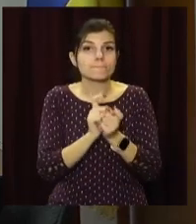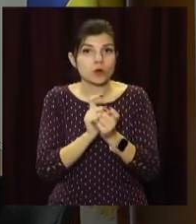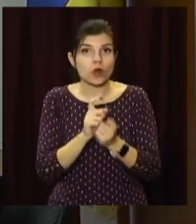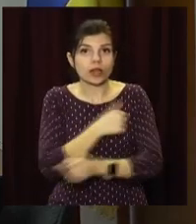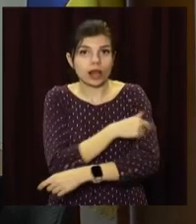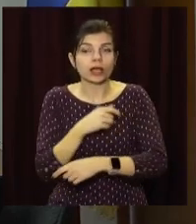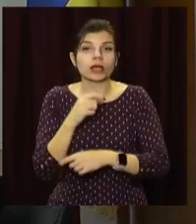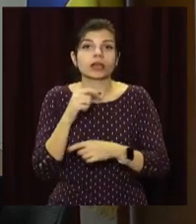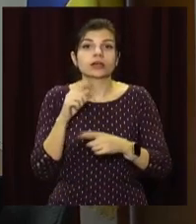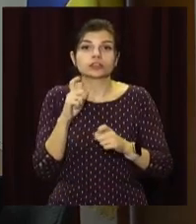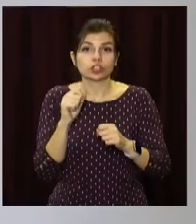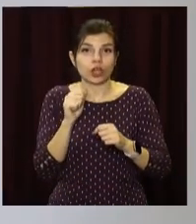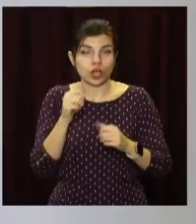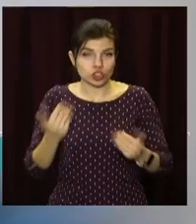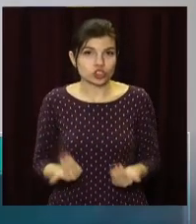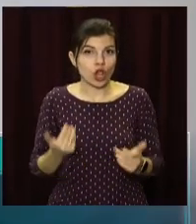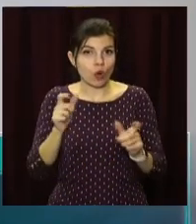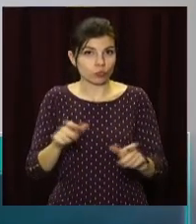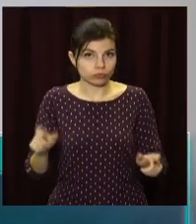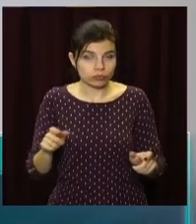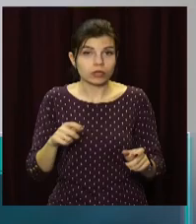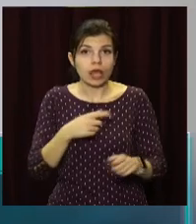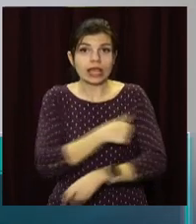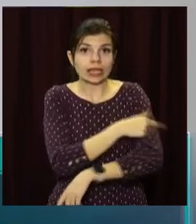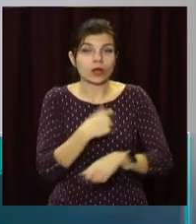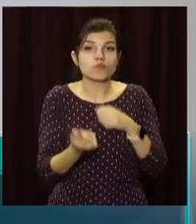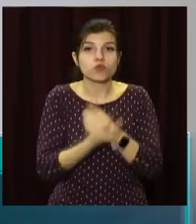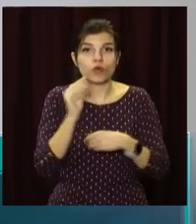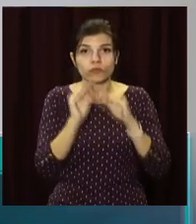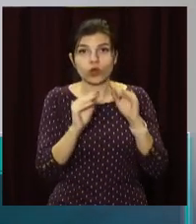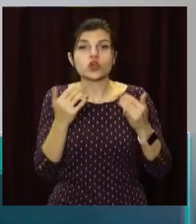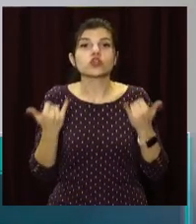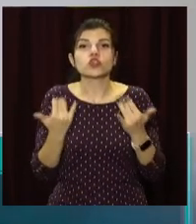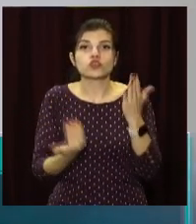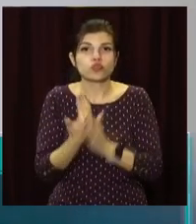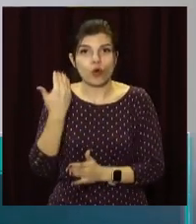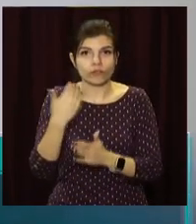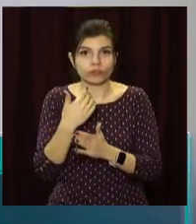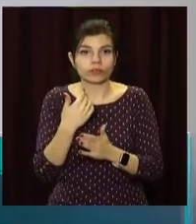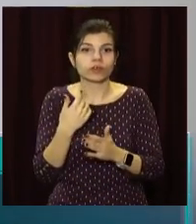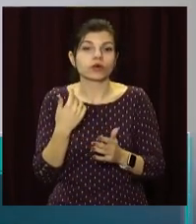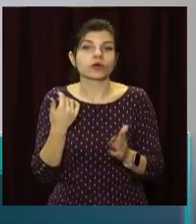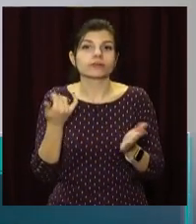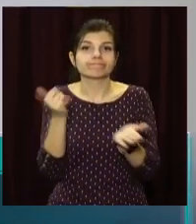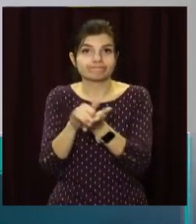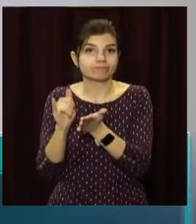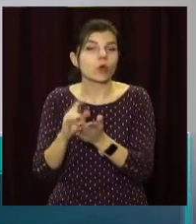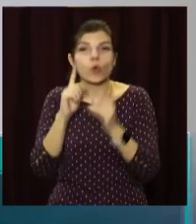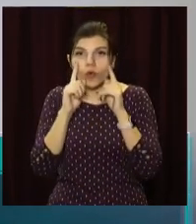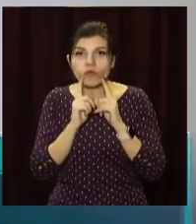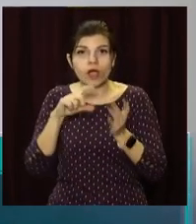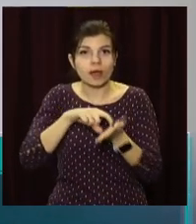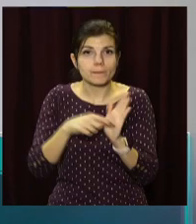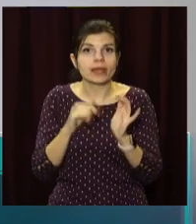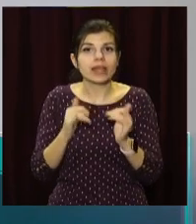кабінети для прийому пацієнтів. Це відділення, воно буде самодостатнє. Воно буде мати, крім чергового